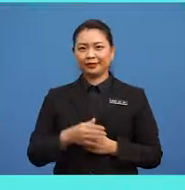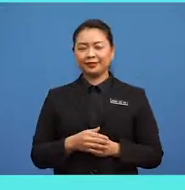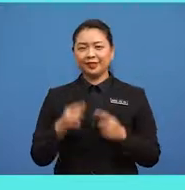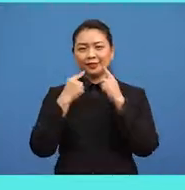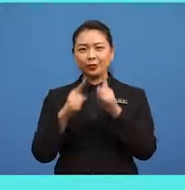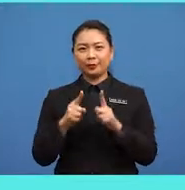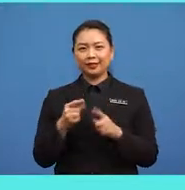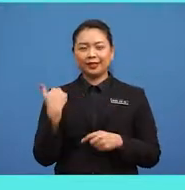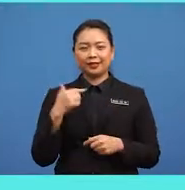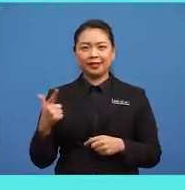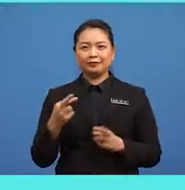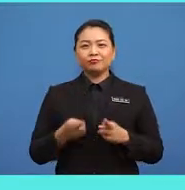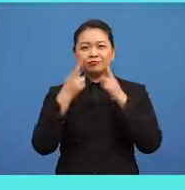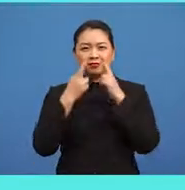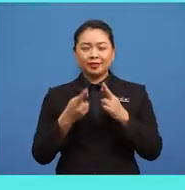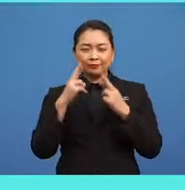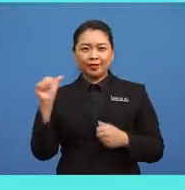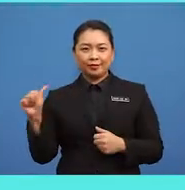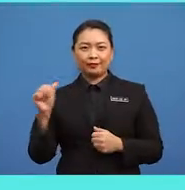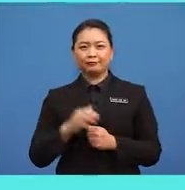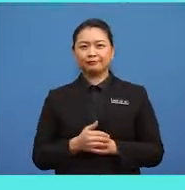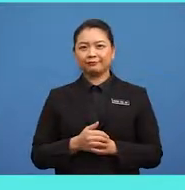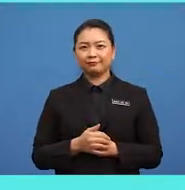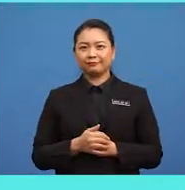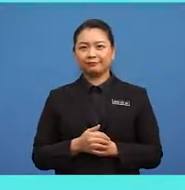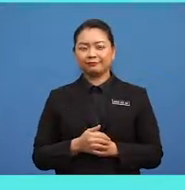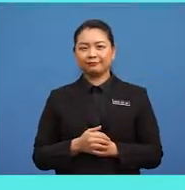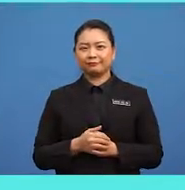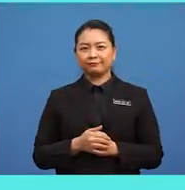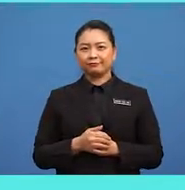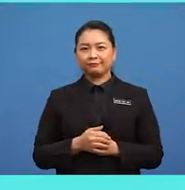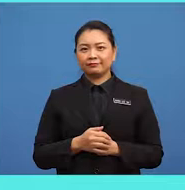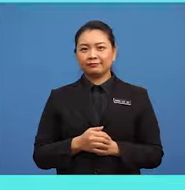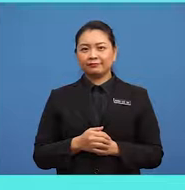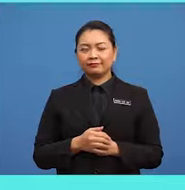Bagus, murid-murid. Jawapannya adalah respirasi aerob.